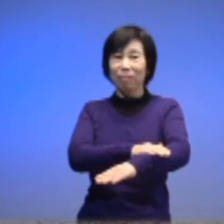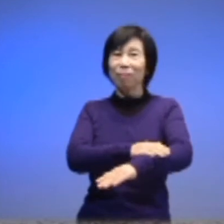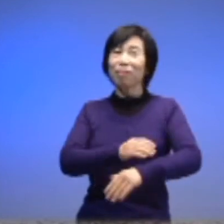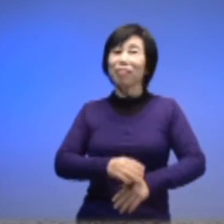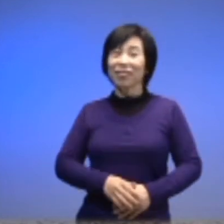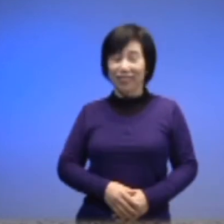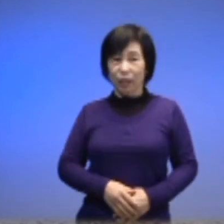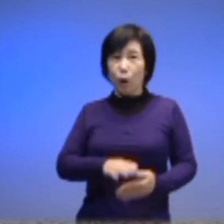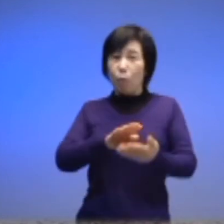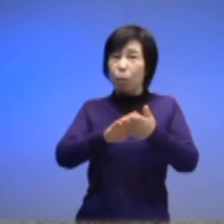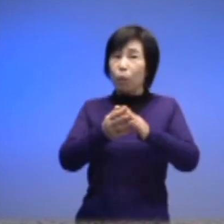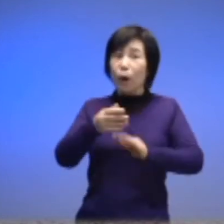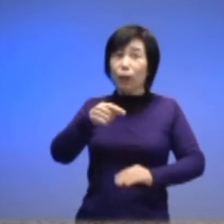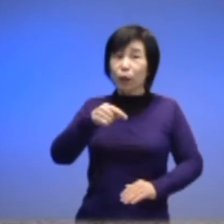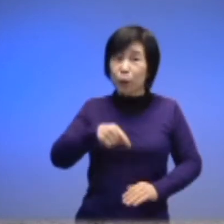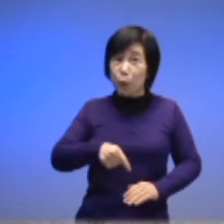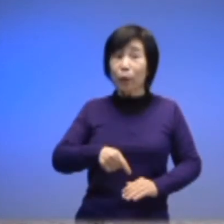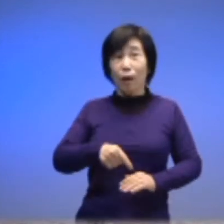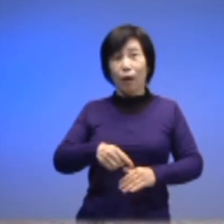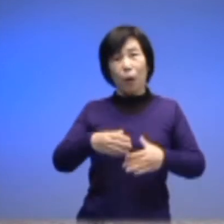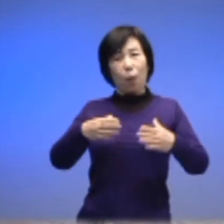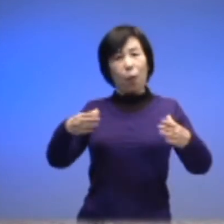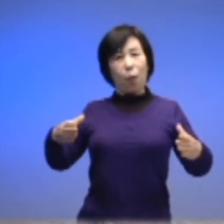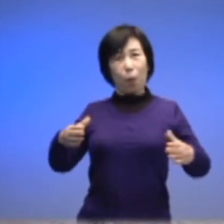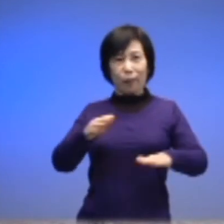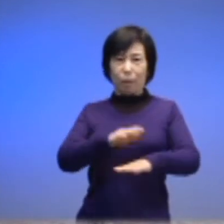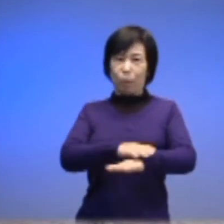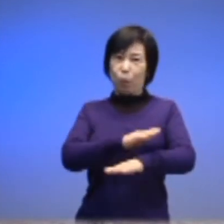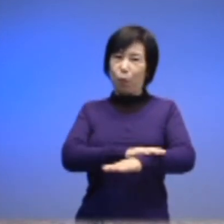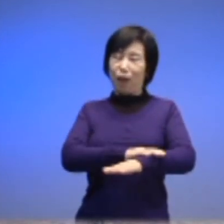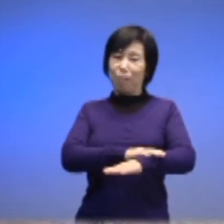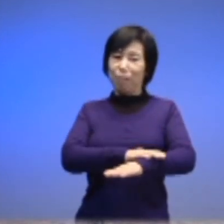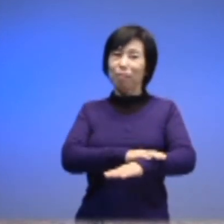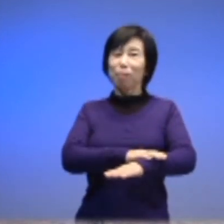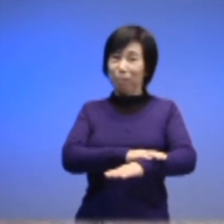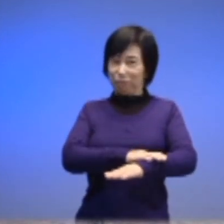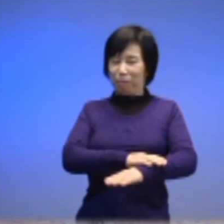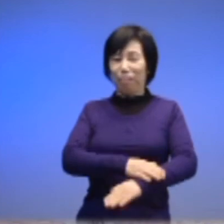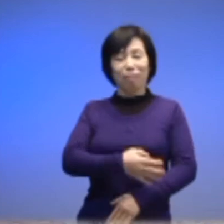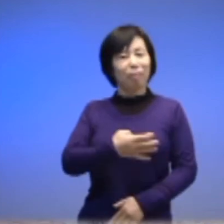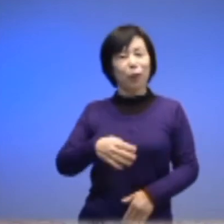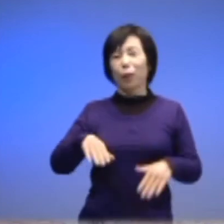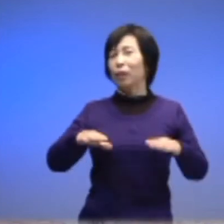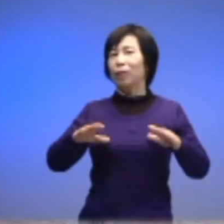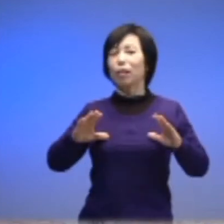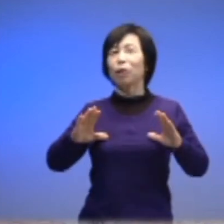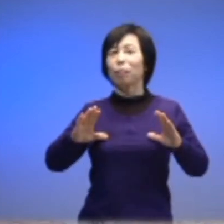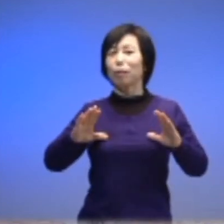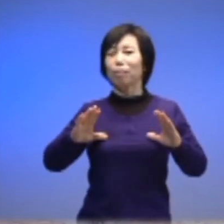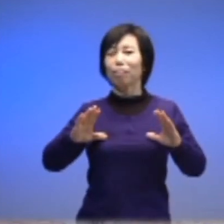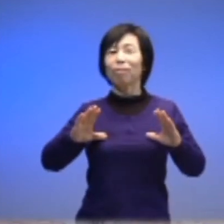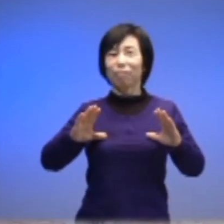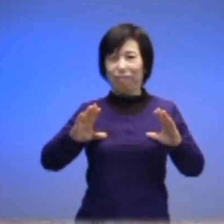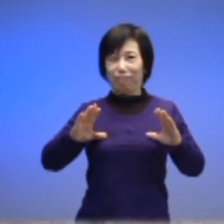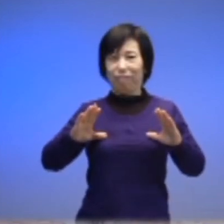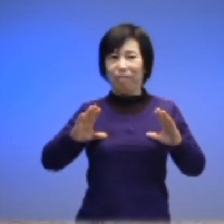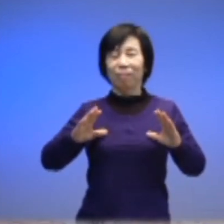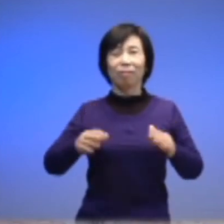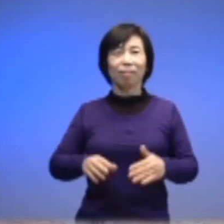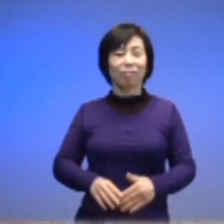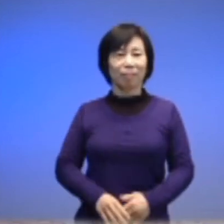こんな街中にこんな大きな公園があるなんてね、四日市の自慢やと思うわ。